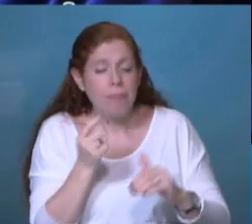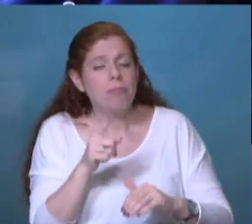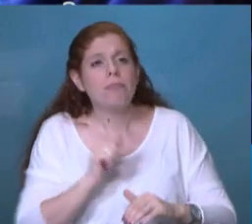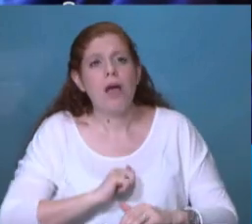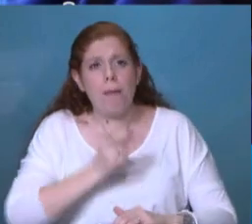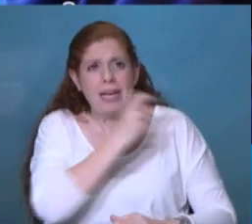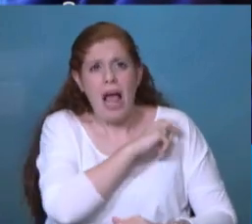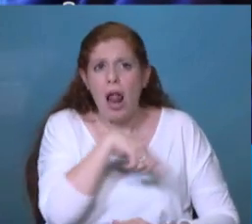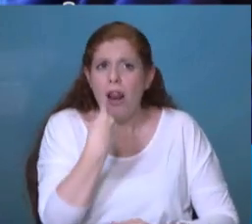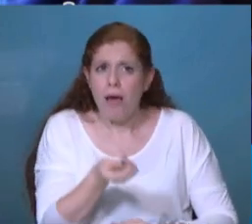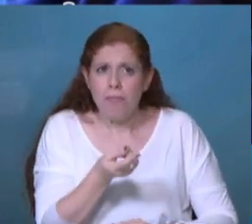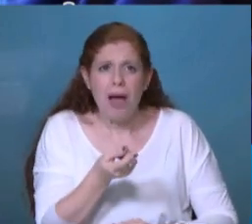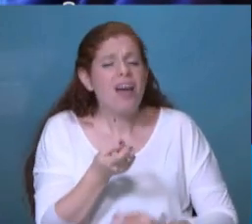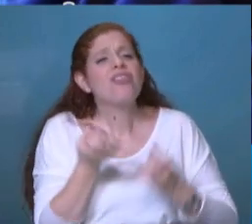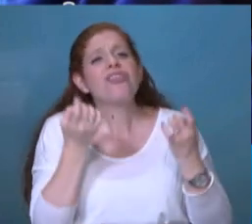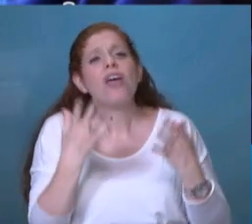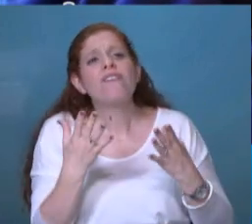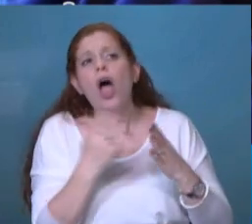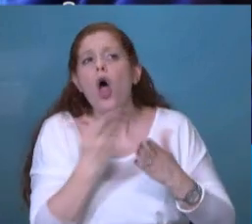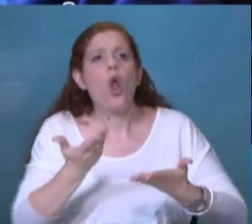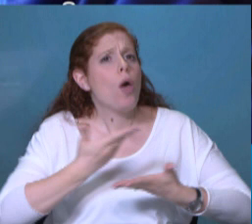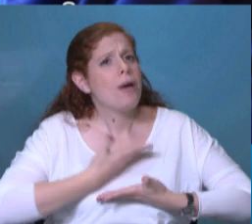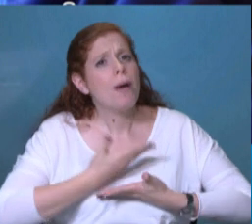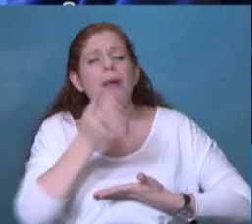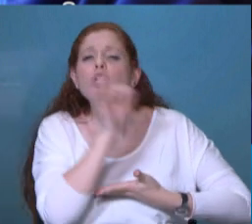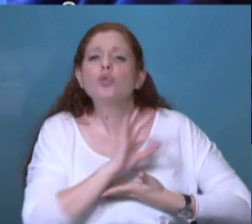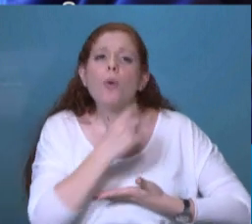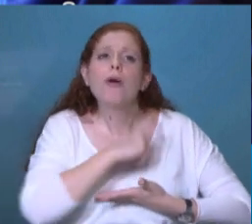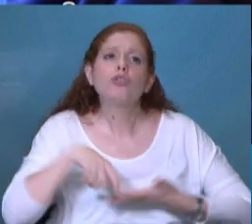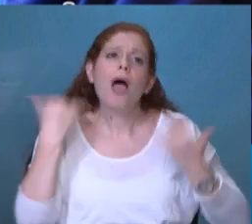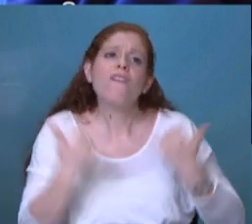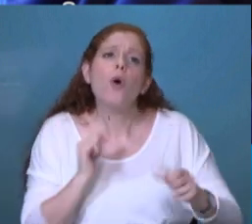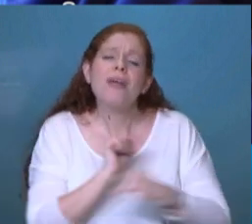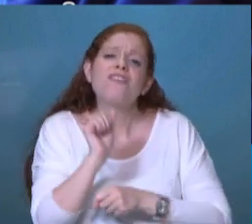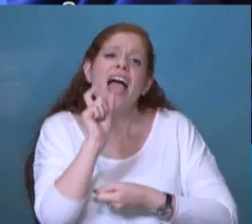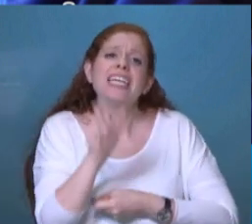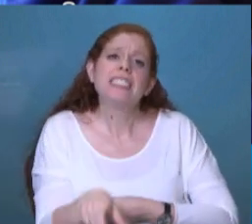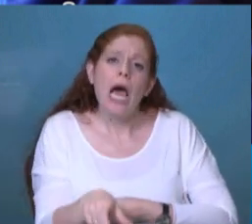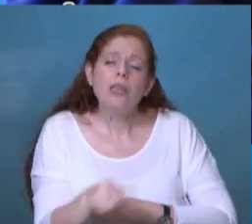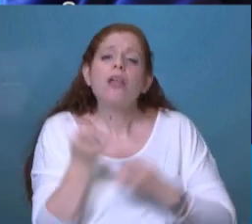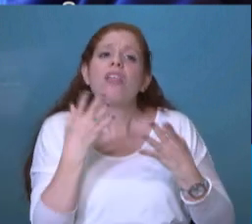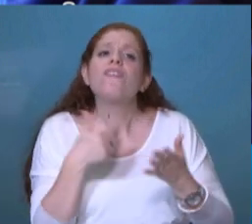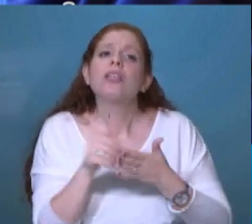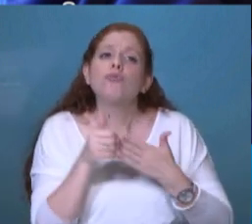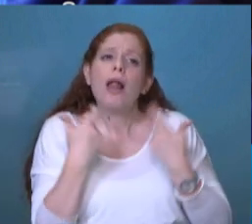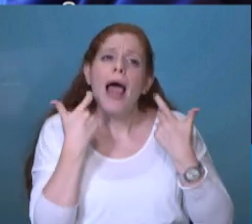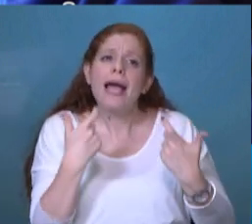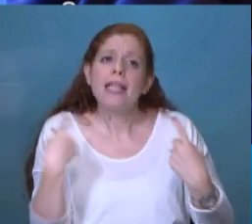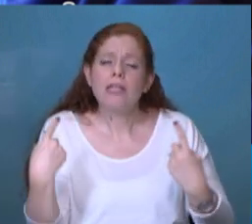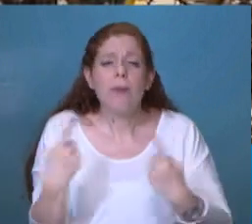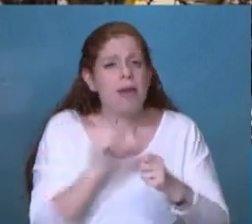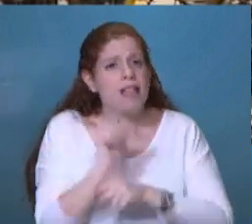על הפרשה, טבע אינה נוטלת על עצמה כל אשמה, וכיום התביעה היא רק אזרחית. טבע תמשיך להגן על עצמה מפני טענות